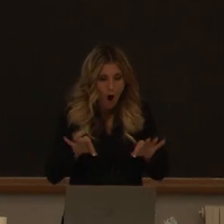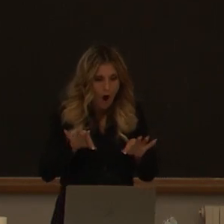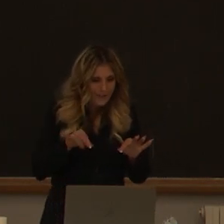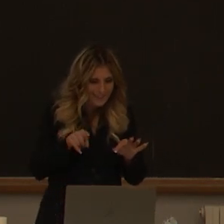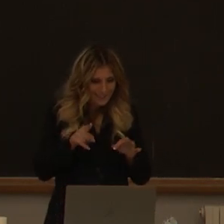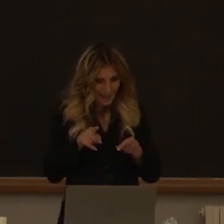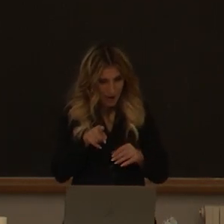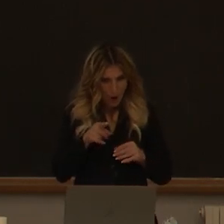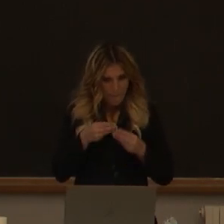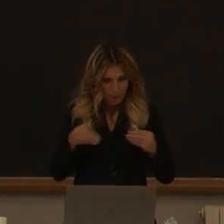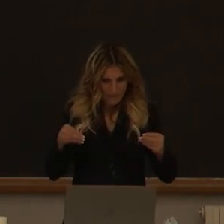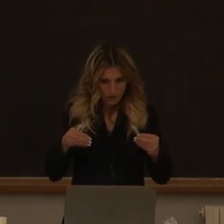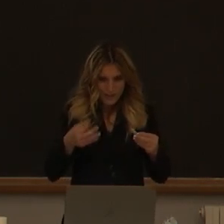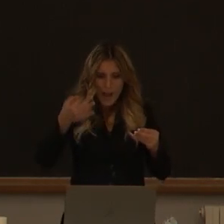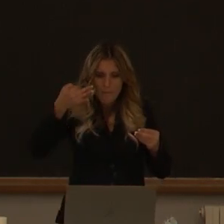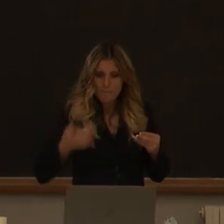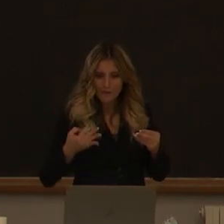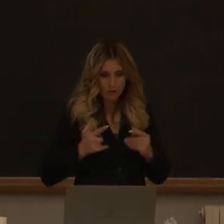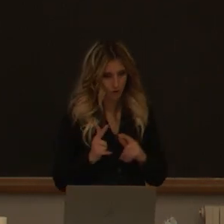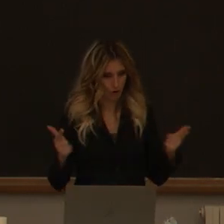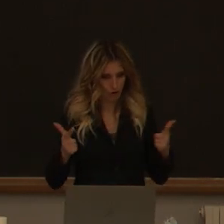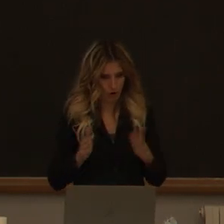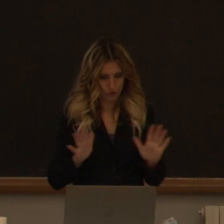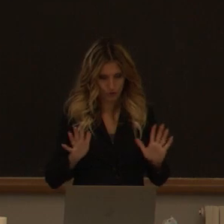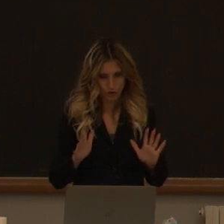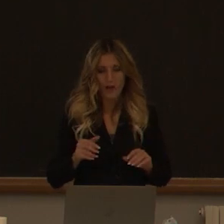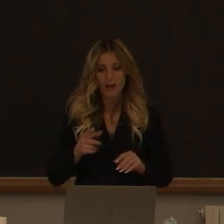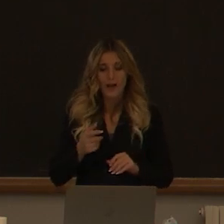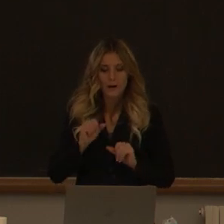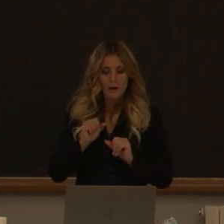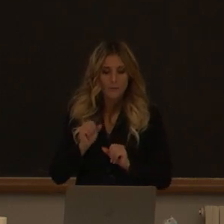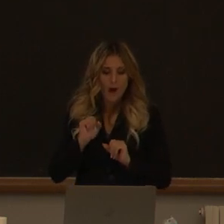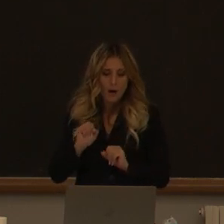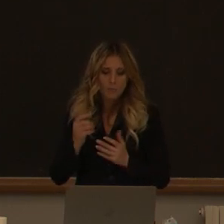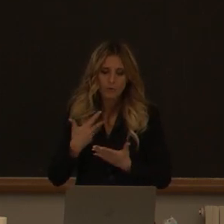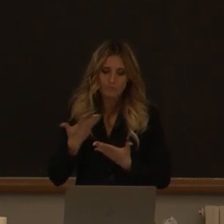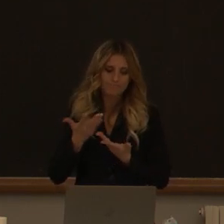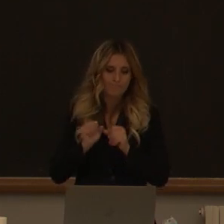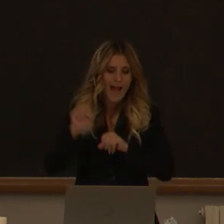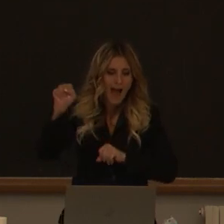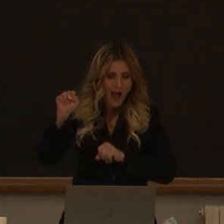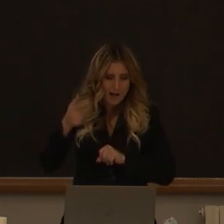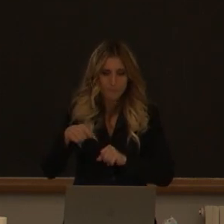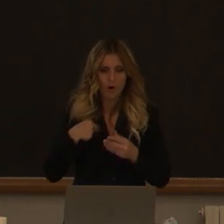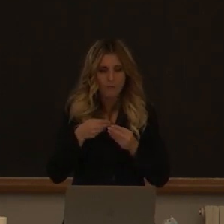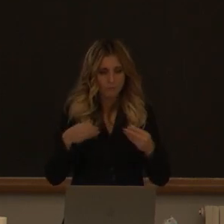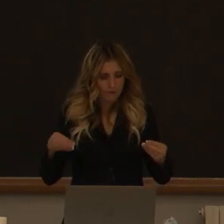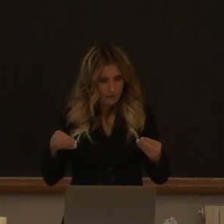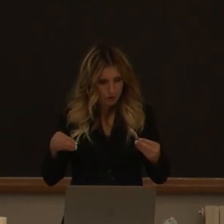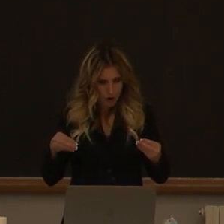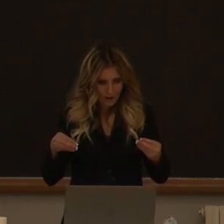professionali precisi, ma bensì vanno, diciamo così, ad essere ospitati in albi professionali e